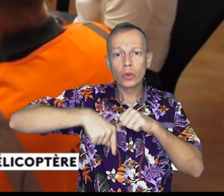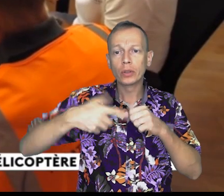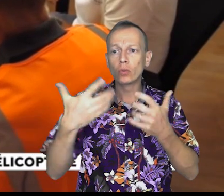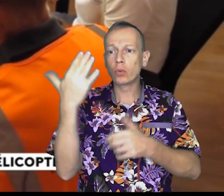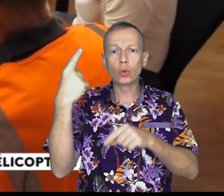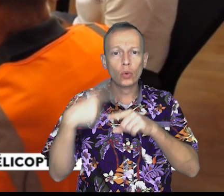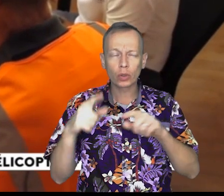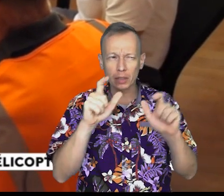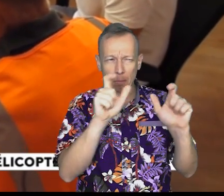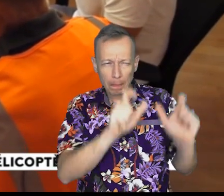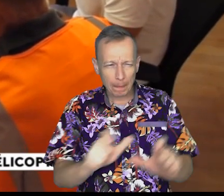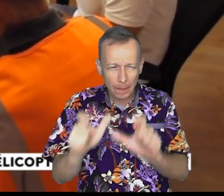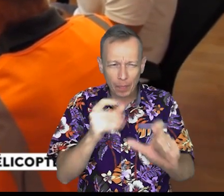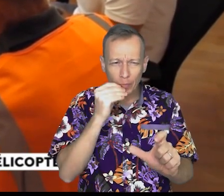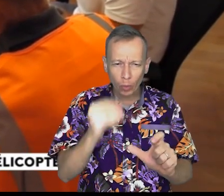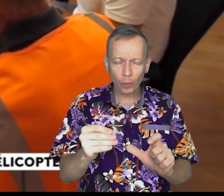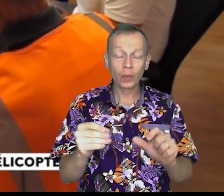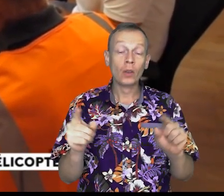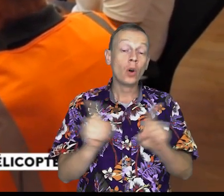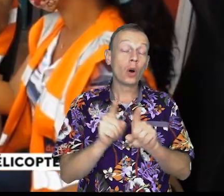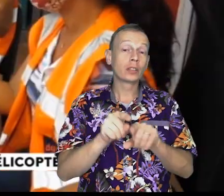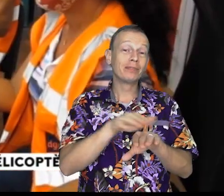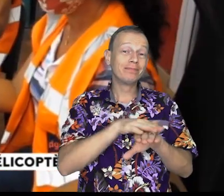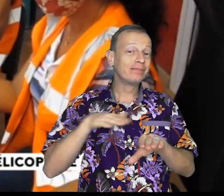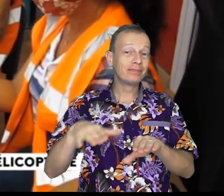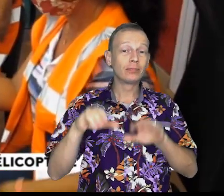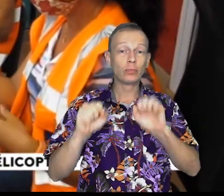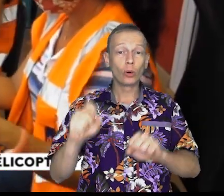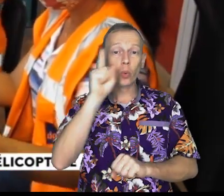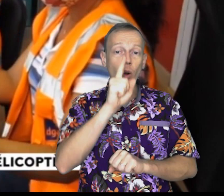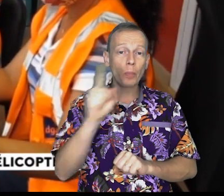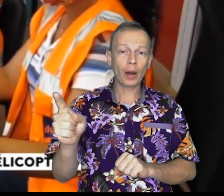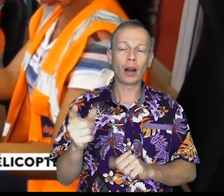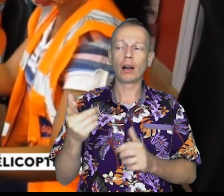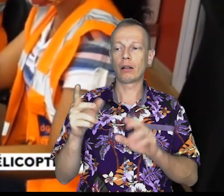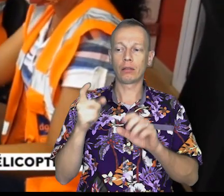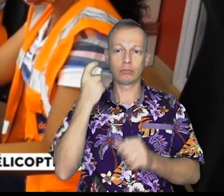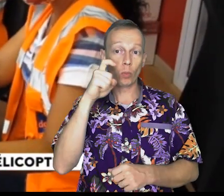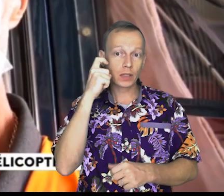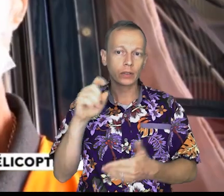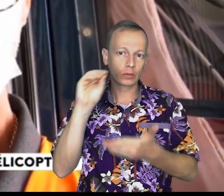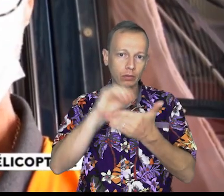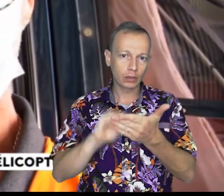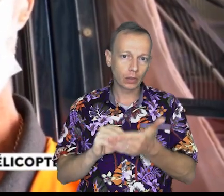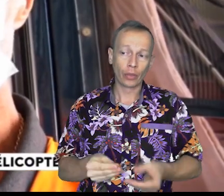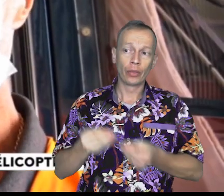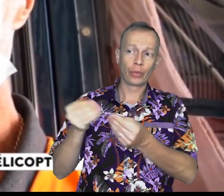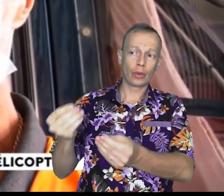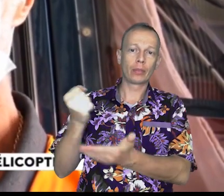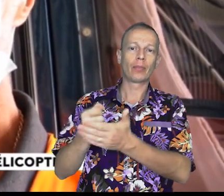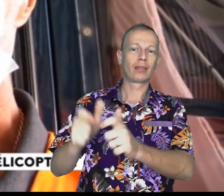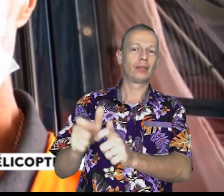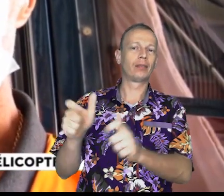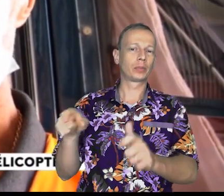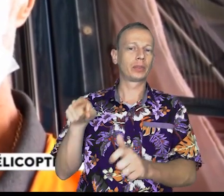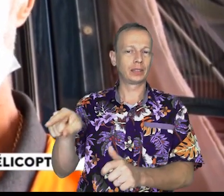apparentes. Et ensuite, ça nous permet éventuellement de formuler des observations afin que la compagnie et l'exploitant